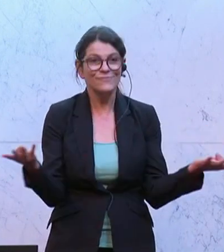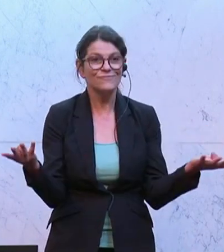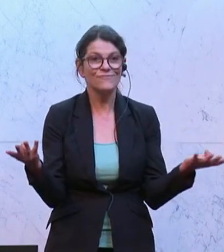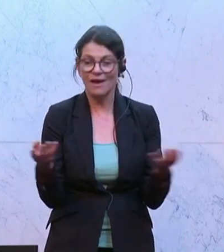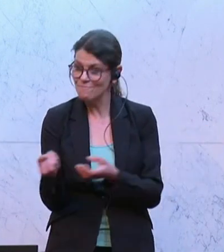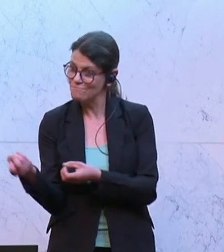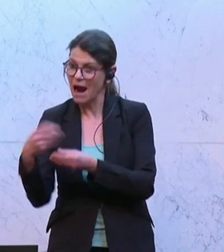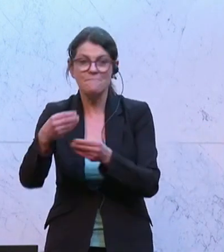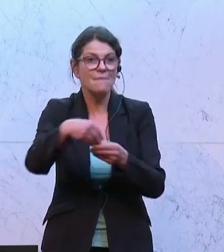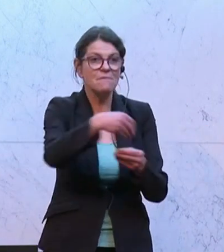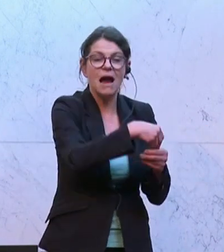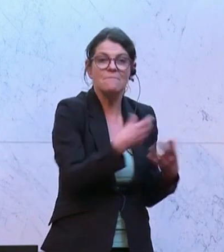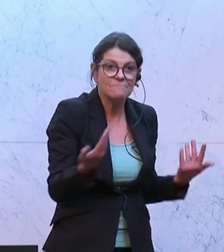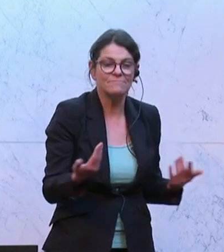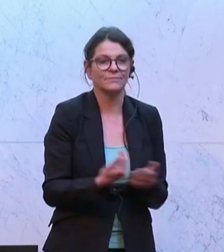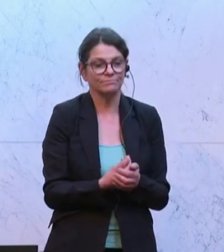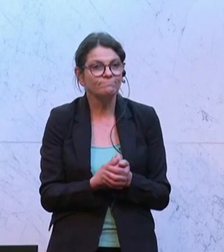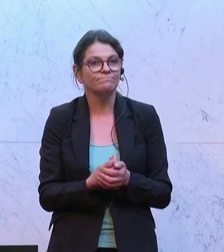Klatsche.